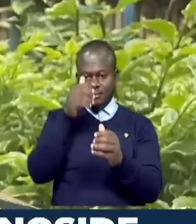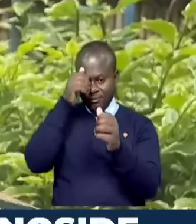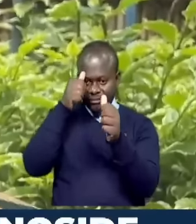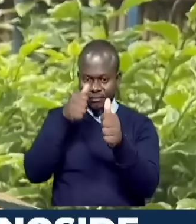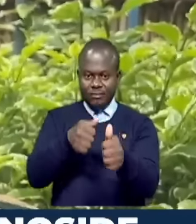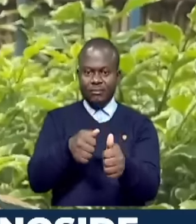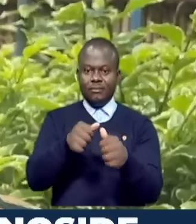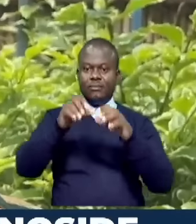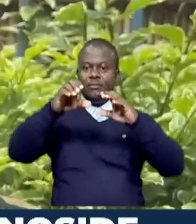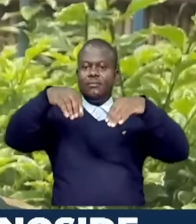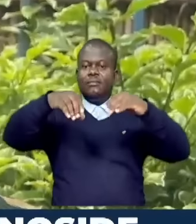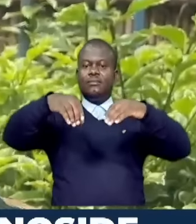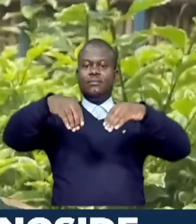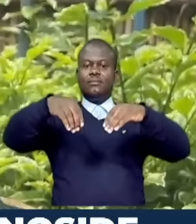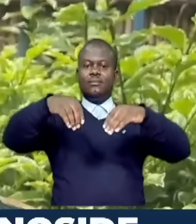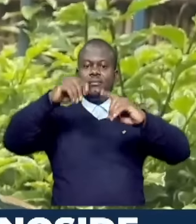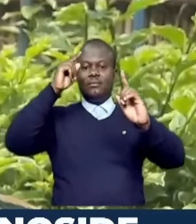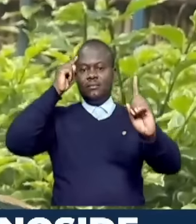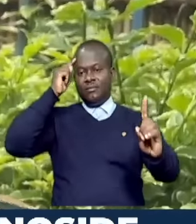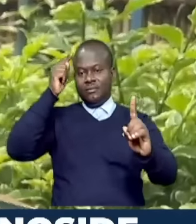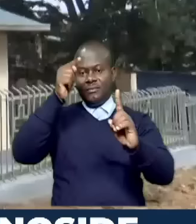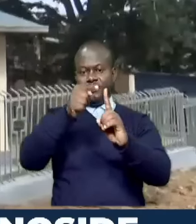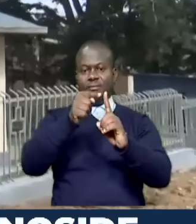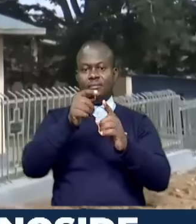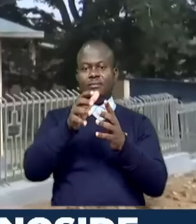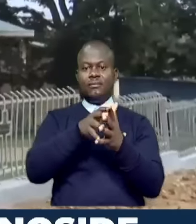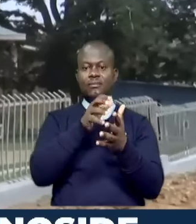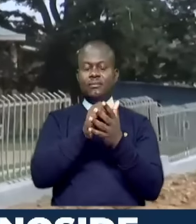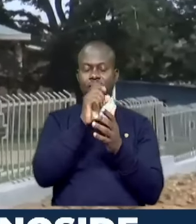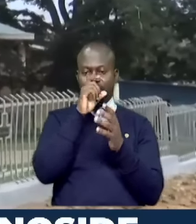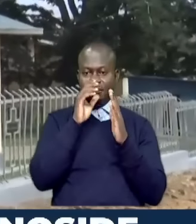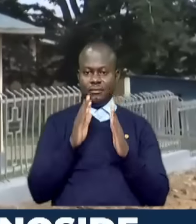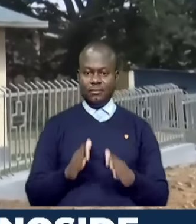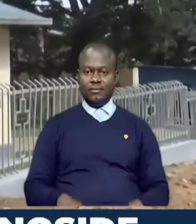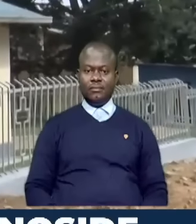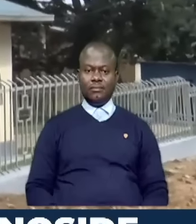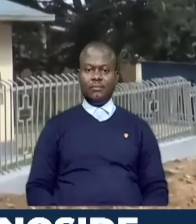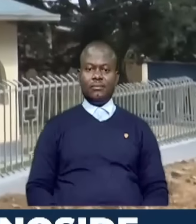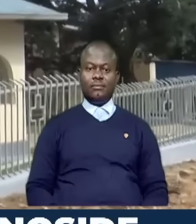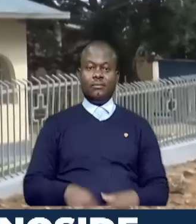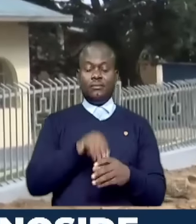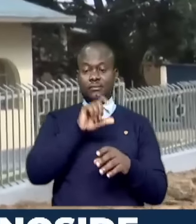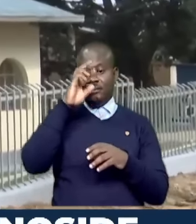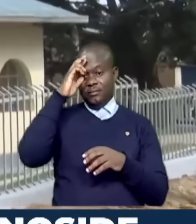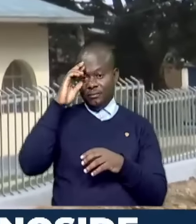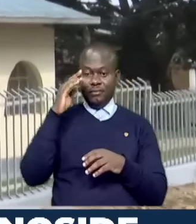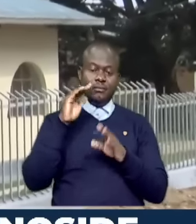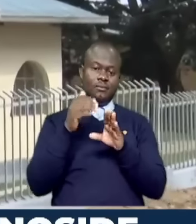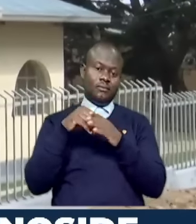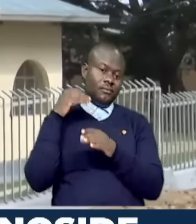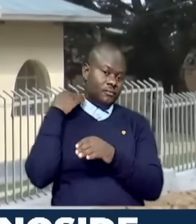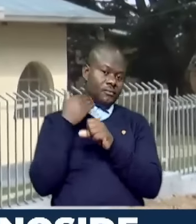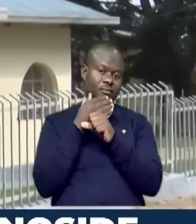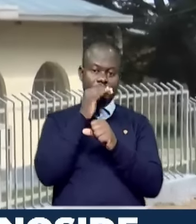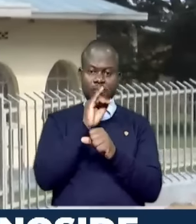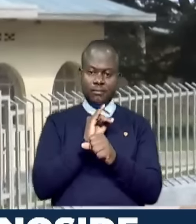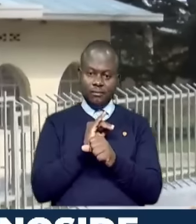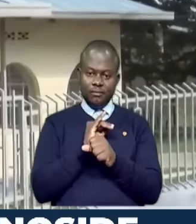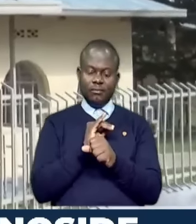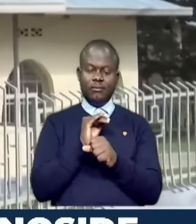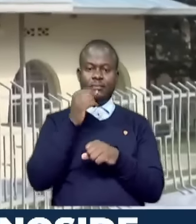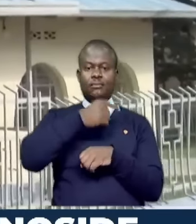muri Kongo agambiriye kuzamara abahutu yaba mu cyumweru cyo kwibuka abazize jenoside yakorewe abatutsi